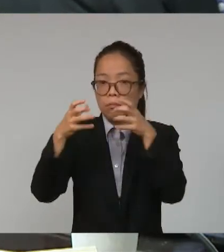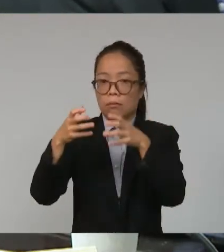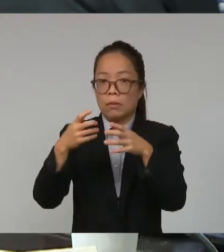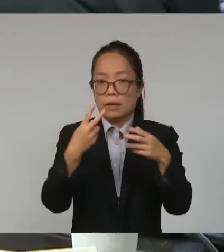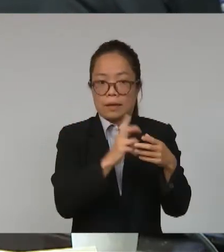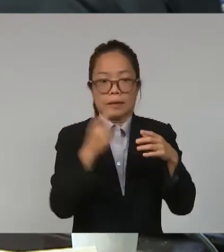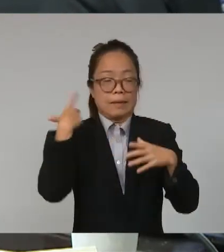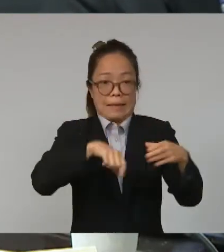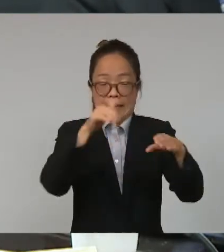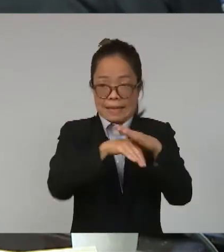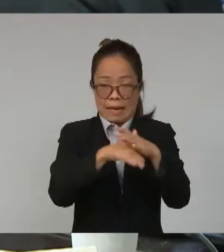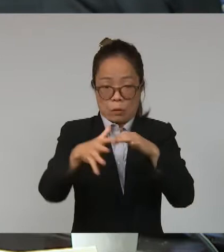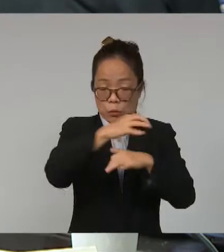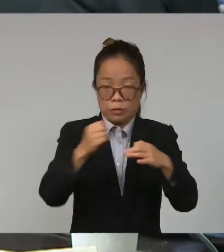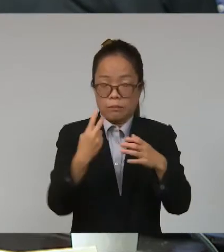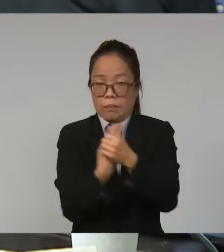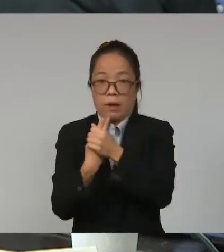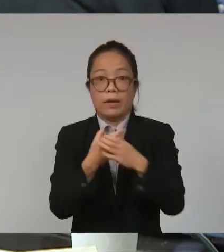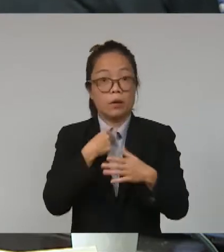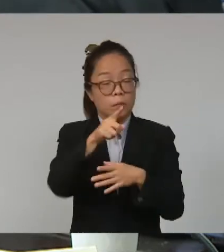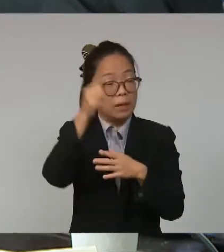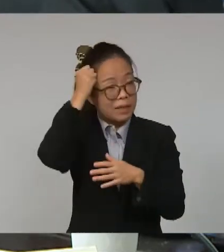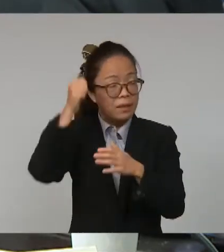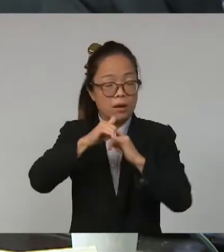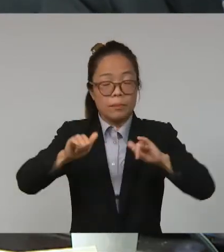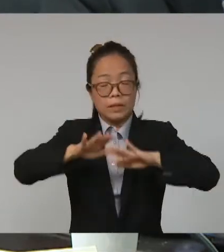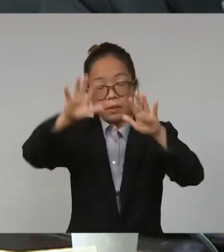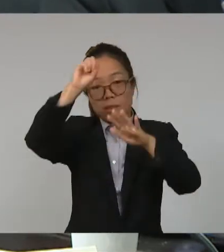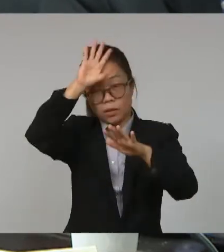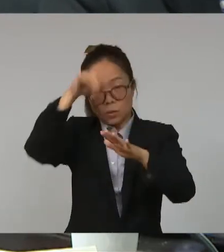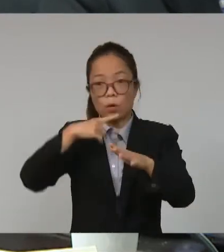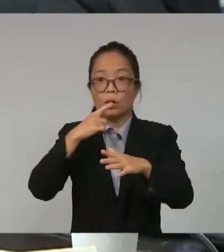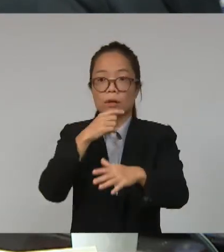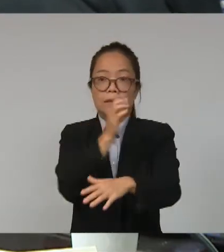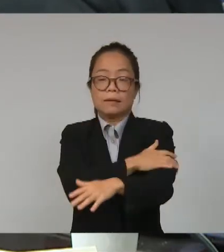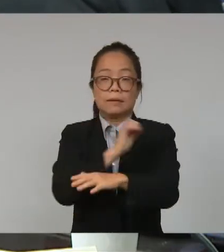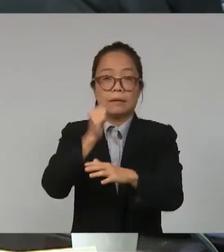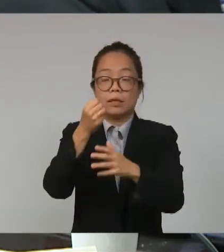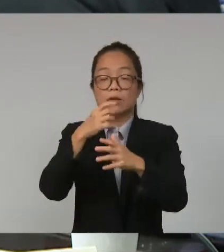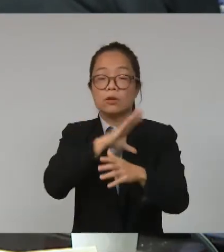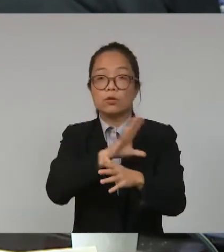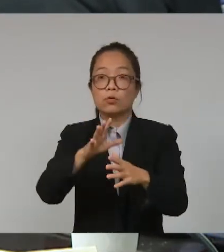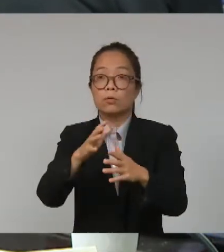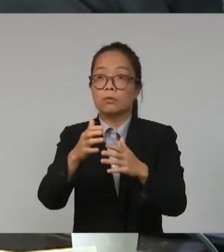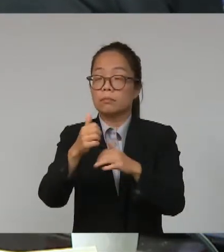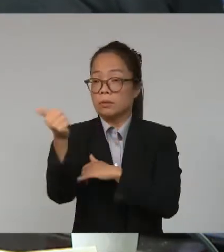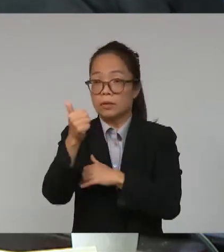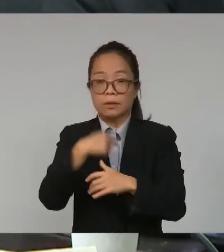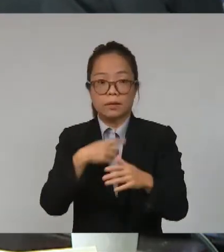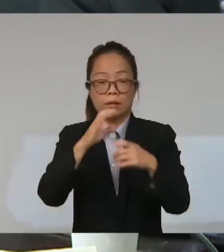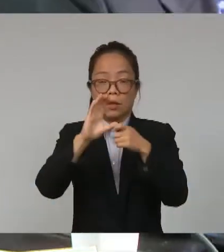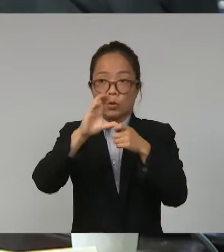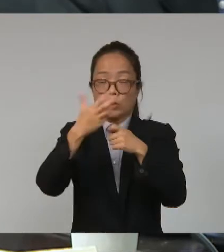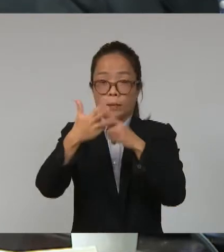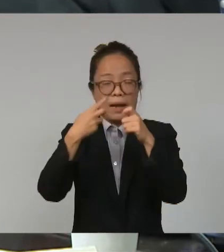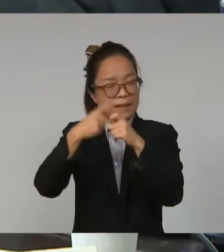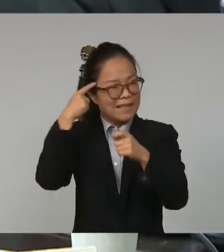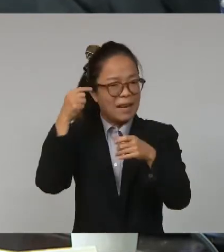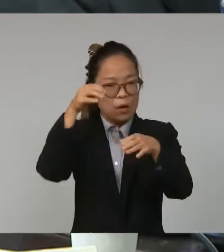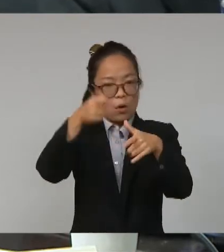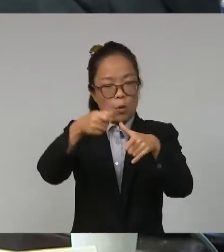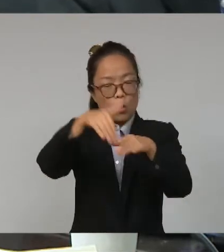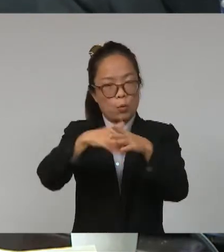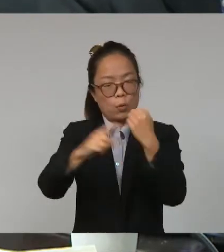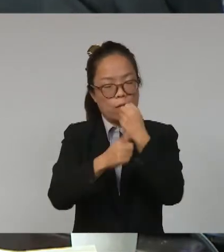得民进党的前主席林益雄先生，民国1998年为了推动公投法修法，发